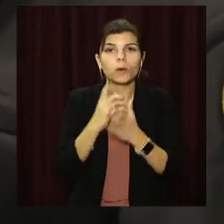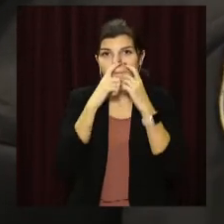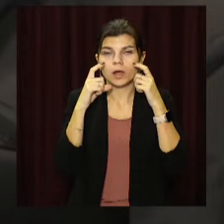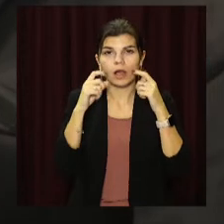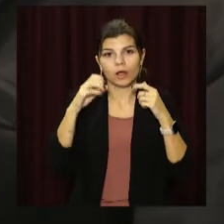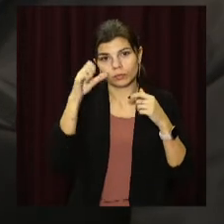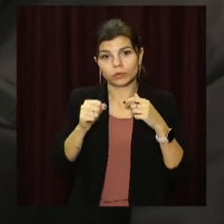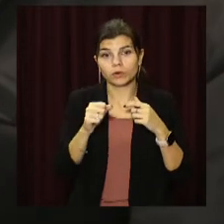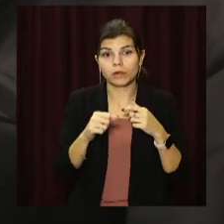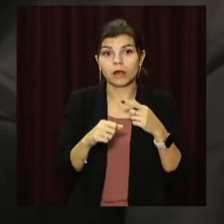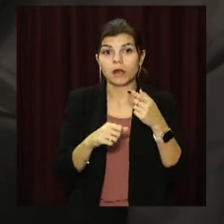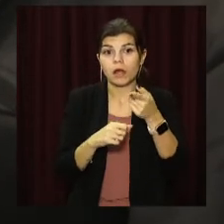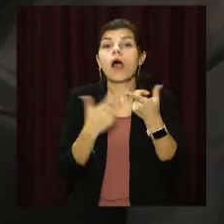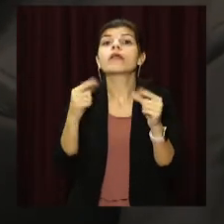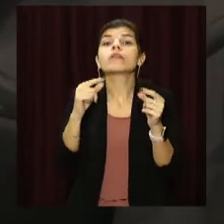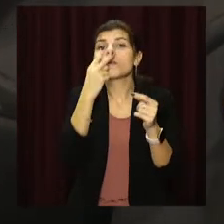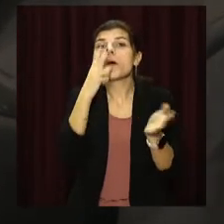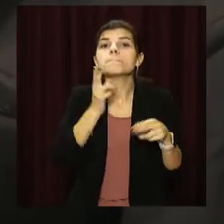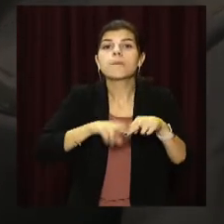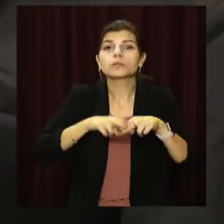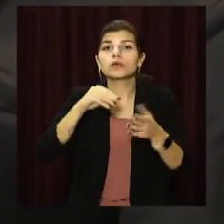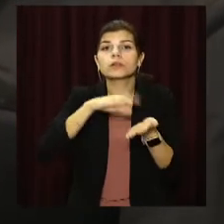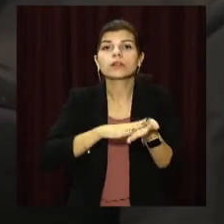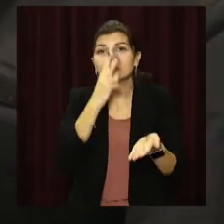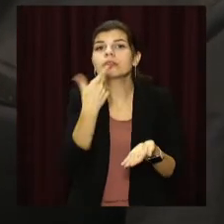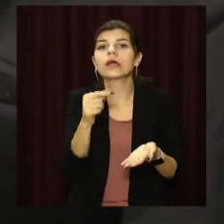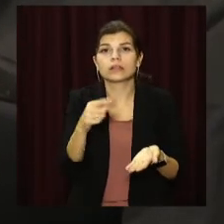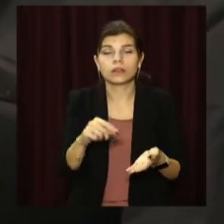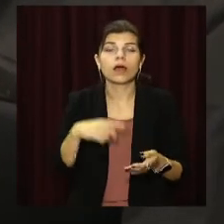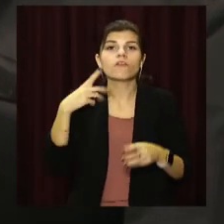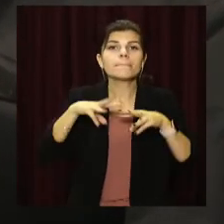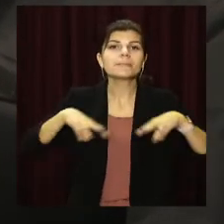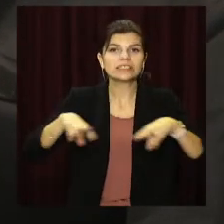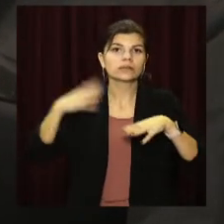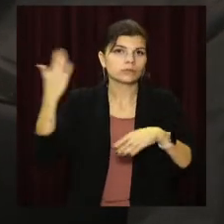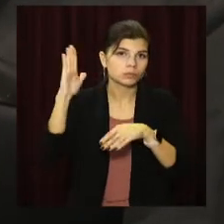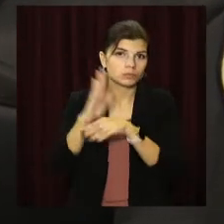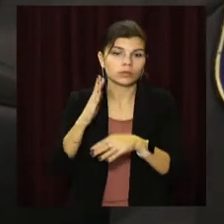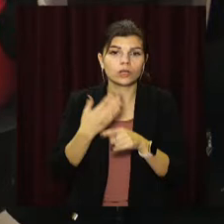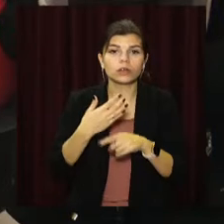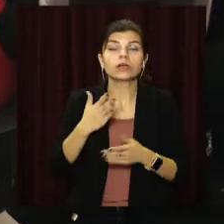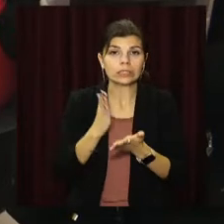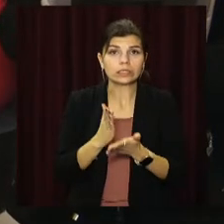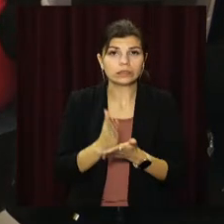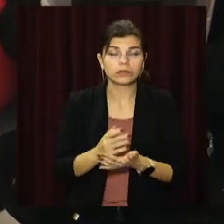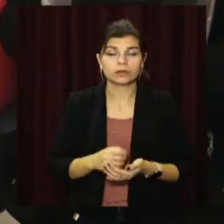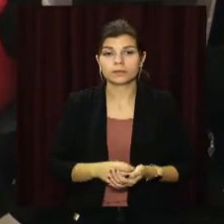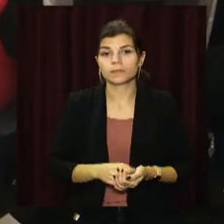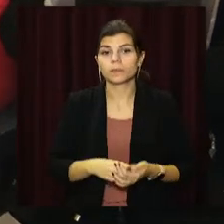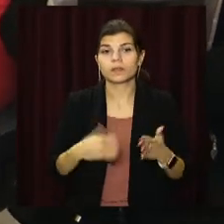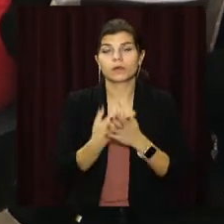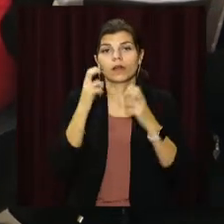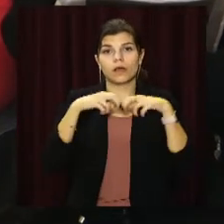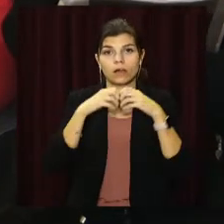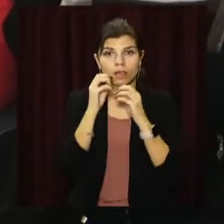засобів індивідуального захисту. А де про це зазначено? У якому документі? Це зазначено в постанові Кабінету міністрів України номер 1236. Ведуть роз'яснювальну